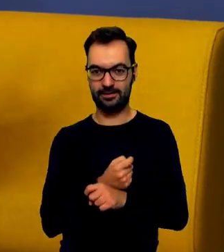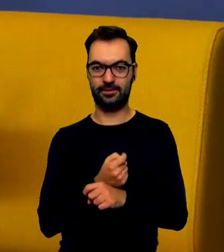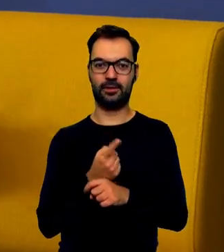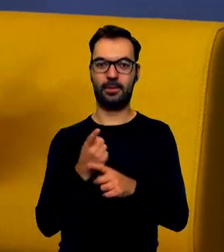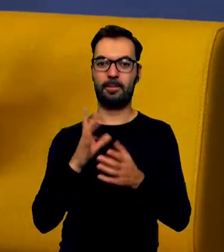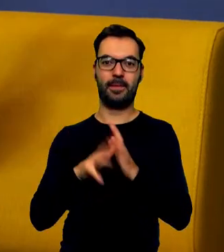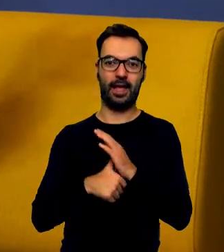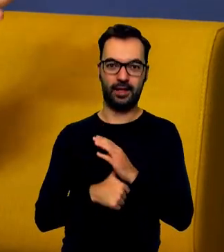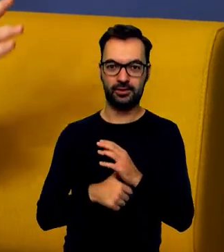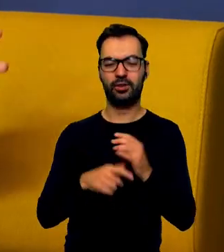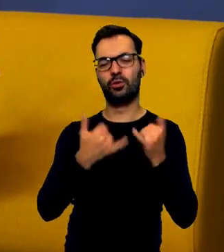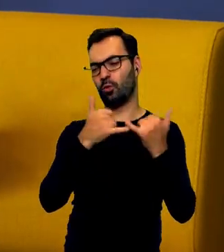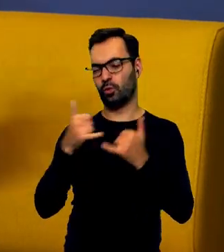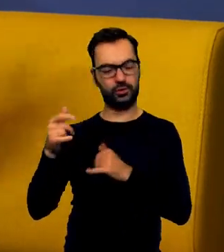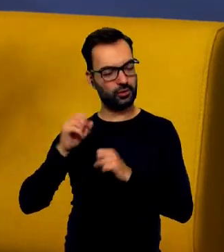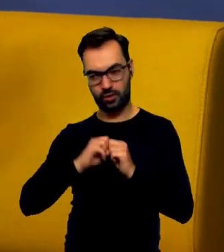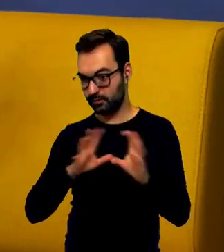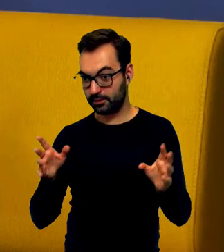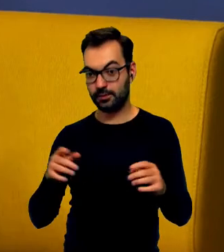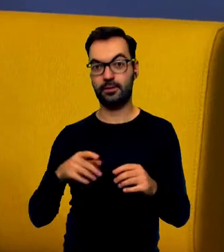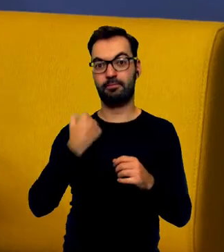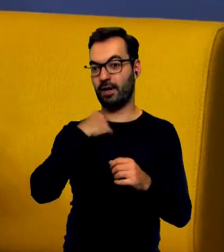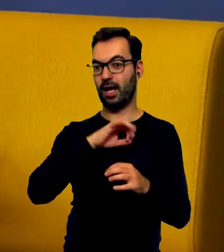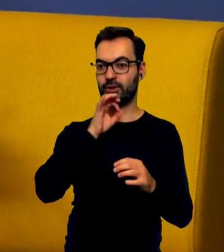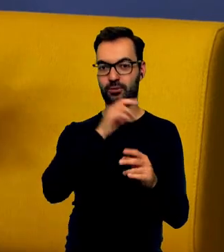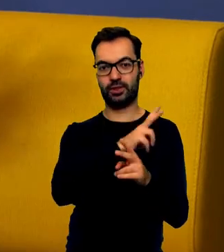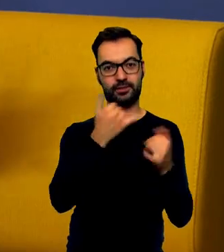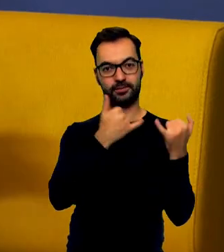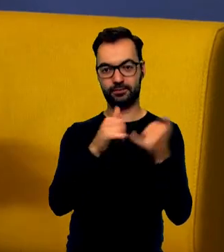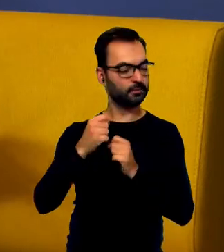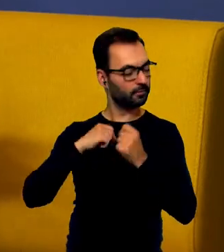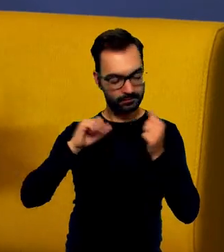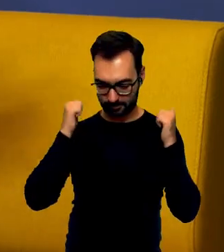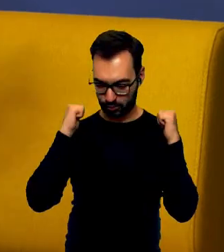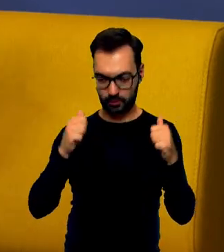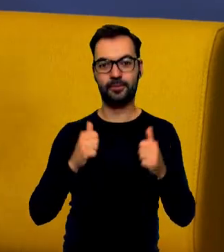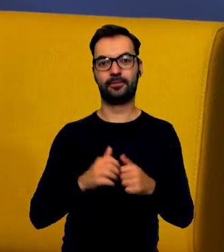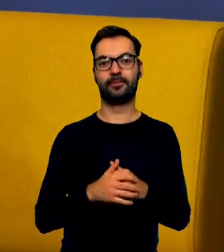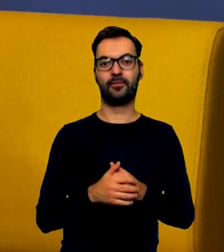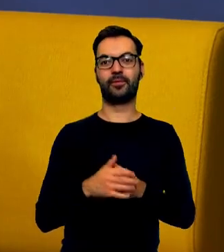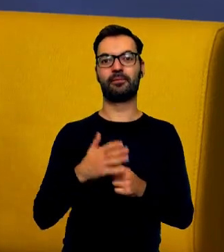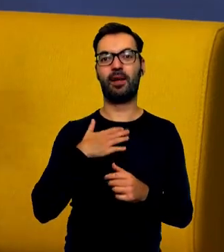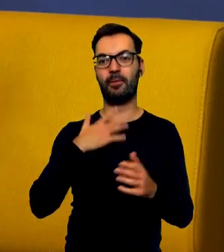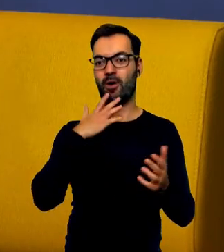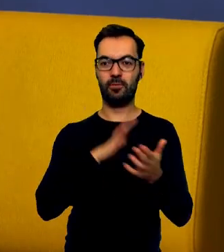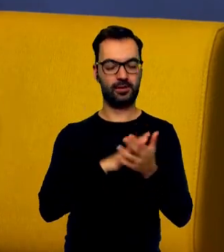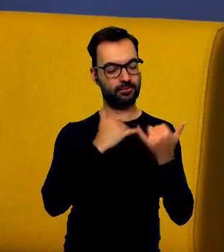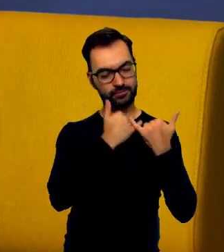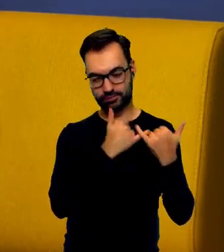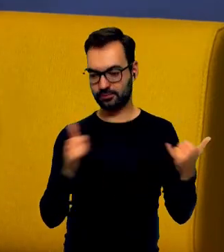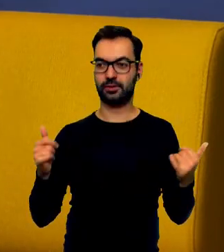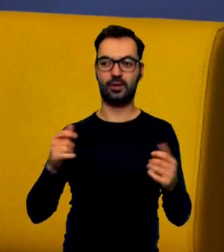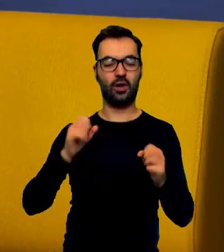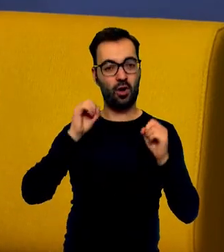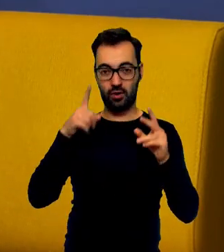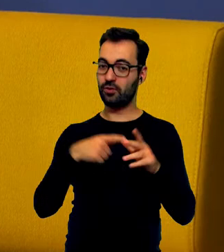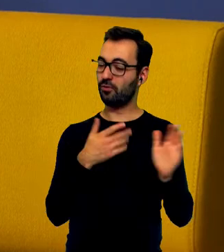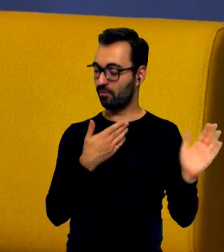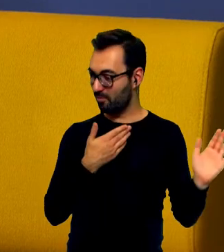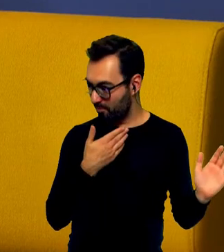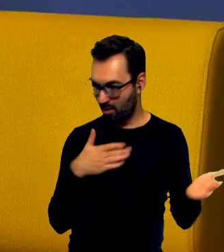wspólnocie, różnimy się, bo ludzie się różnią, bardzo dobrze, że się różnią, niech się różnią, mamy różne zdania, naprawdę wolno mieć